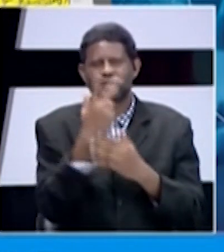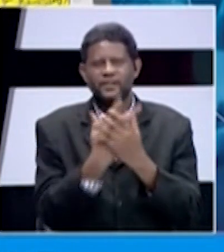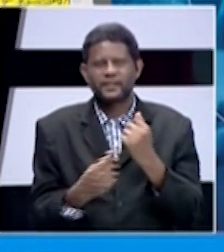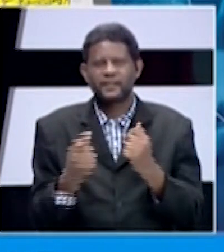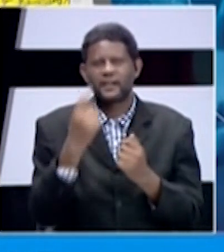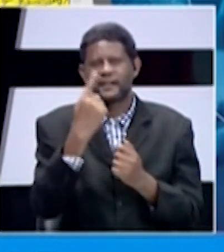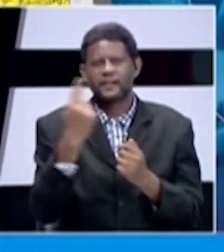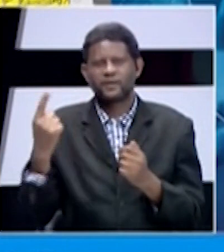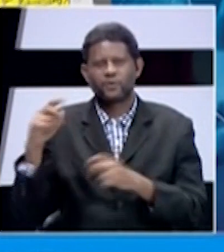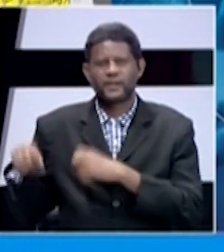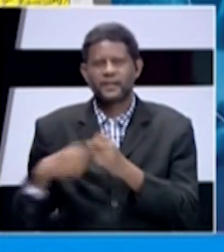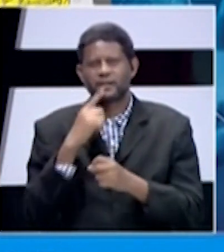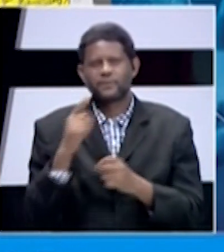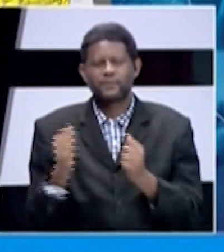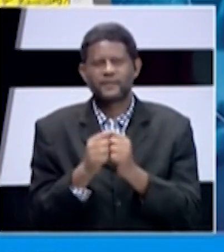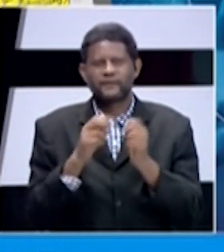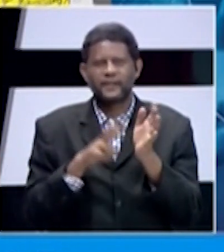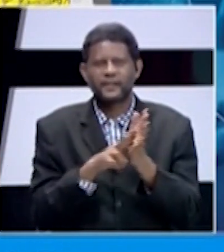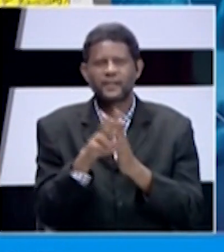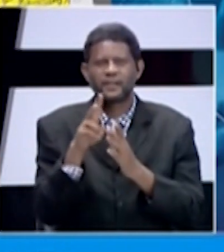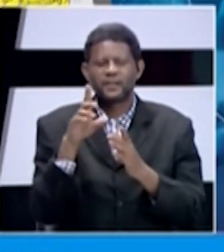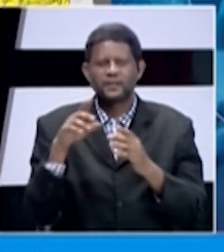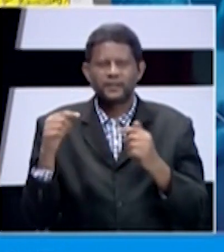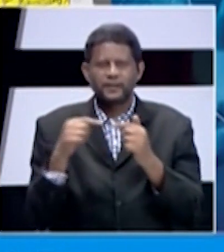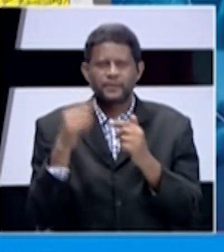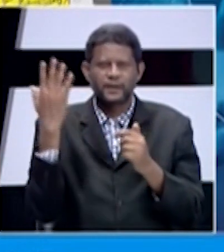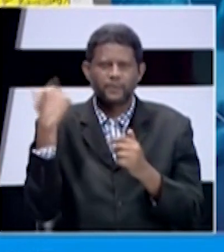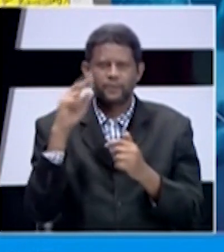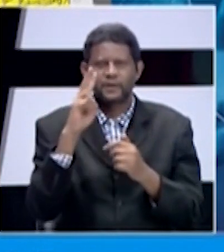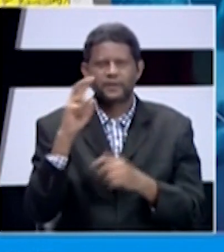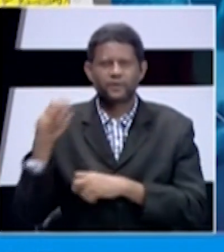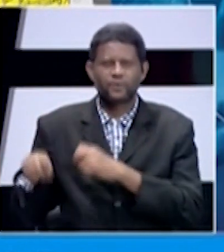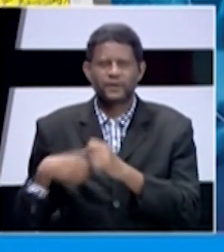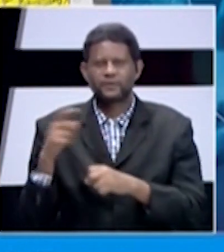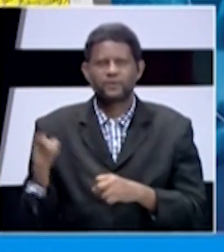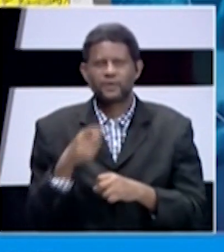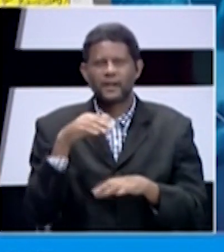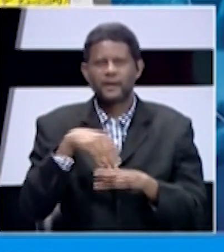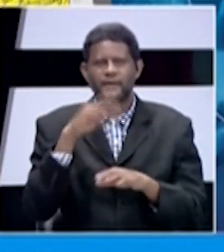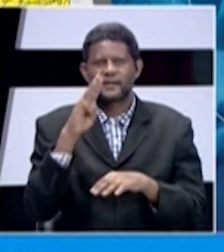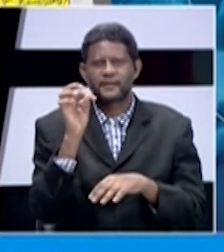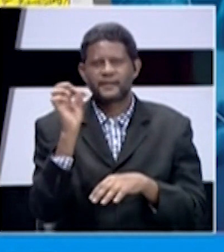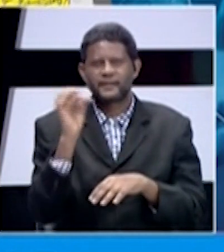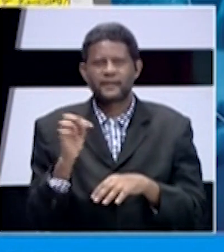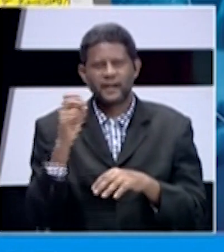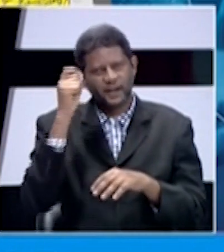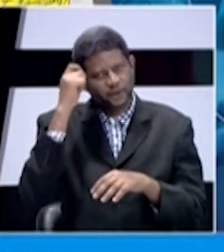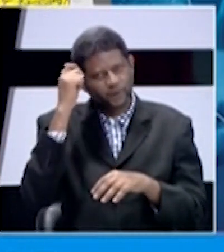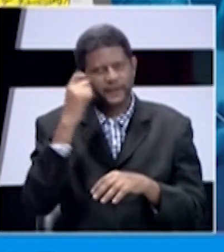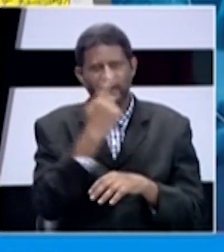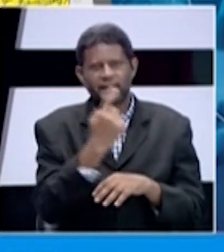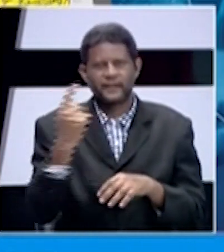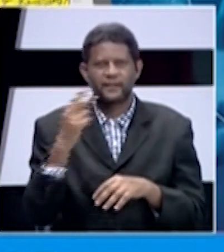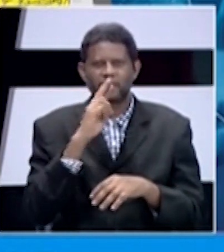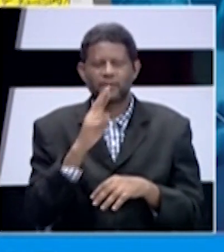1 ወገናት እዮም። ምስ ቫይረስ ኮሮና ዘለዎ ሰብ ርከብ ዝነበሮም 2 ወገናት እንትኾኑ ኣብ ሰቲት ሑመራን ዓድዋን 1 ወገናት